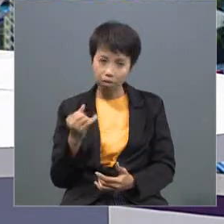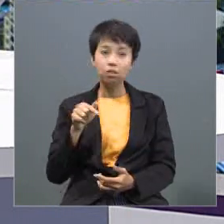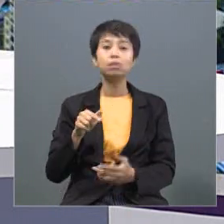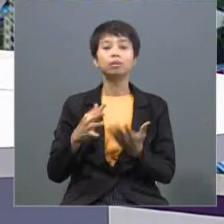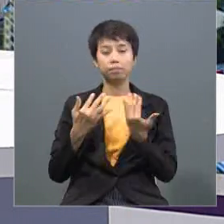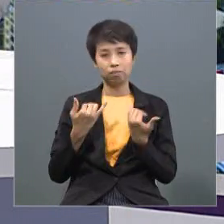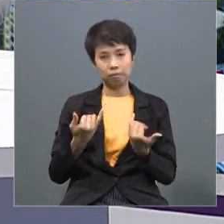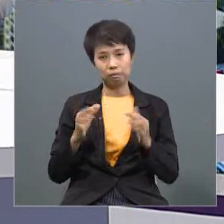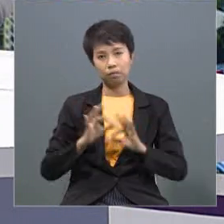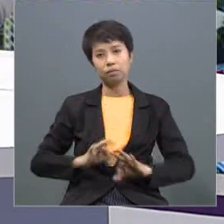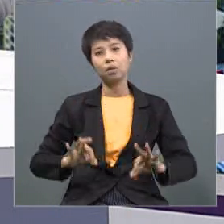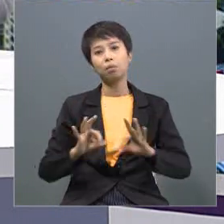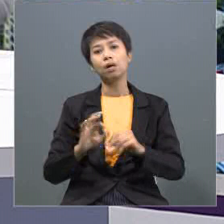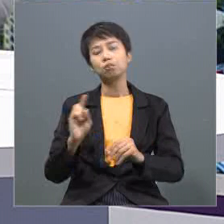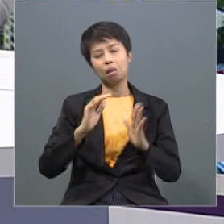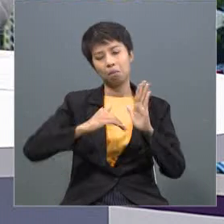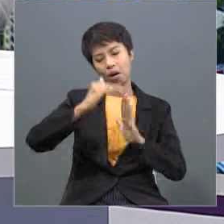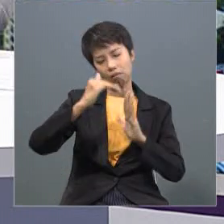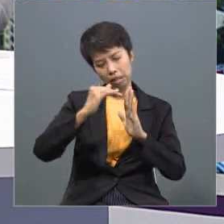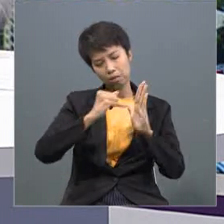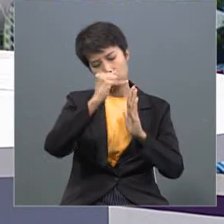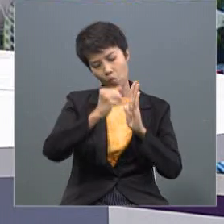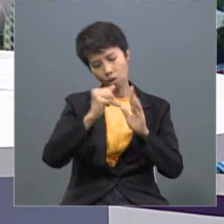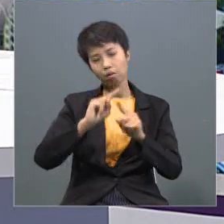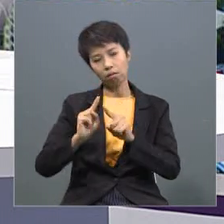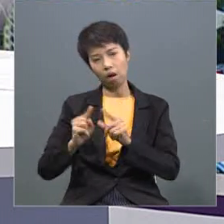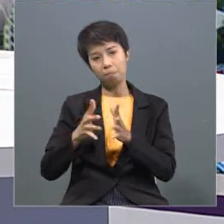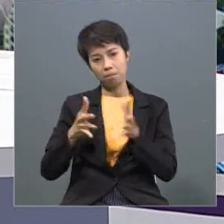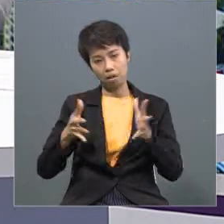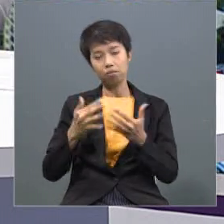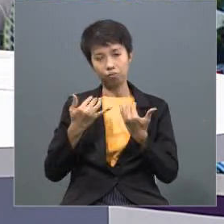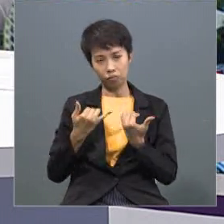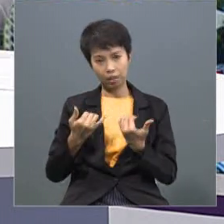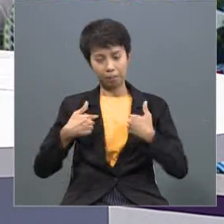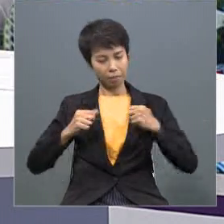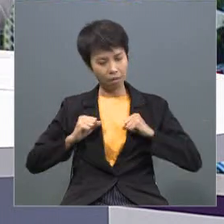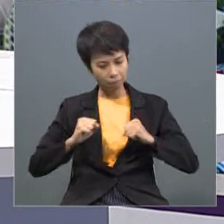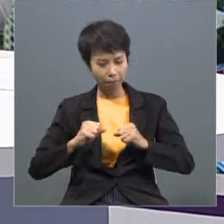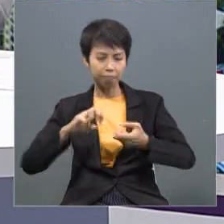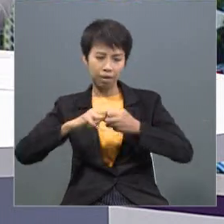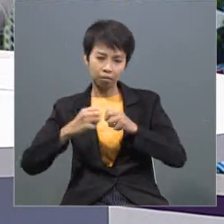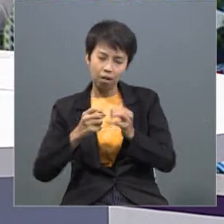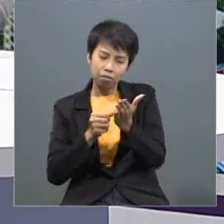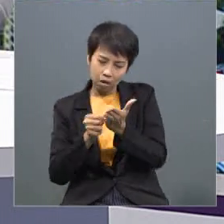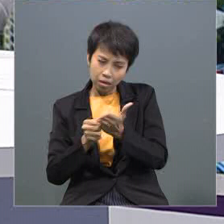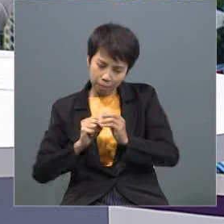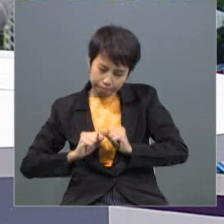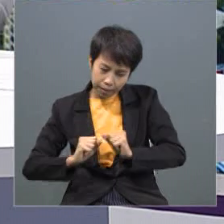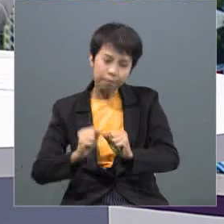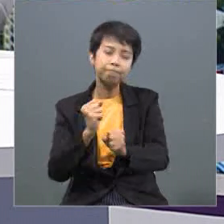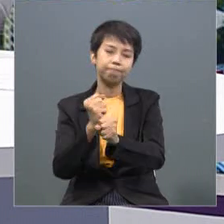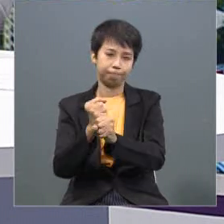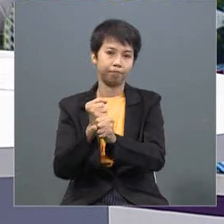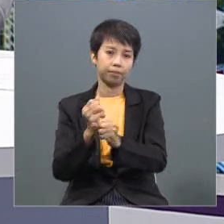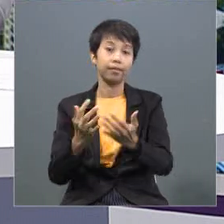บ้านเราโดยเฉพาะในพื้นที่ภาคเหนือหลายจังหวัดครับแต่ว่าความพยายามในการช่วยกันขจัดปัญหายังคงมีอย่างต่อเนื่องล่าสุดครับ